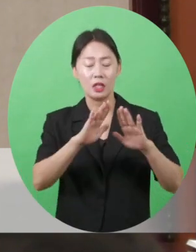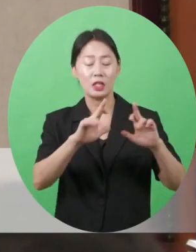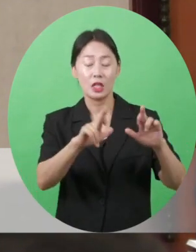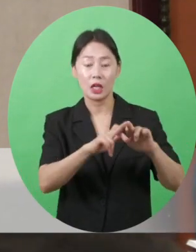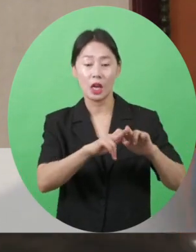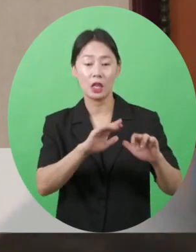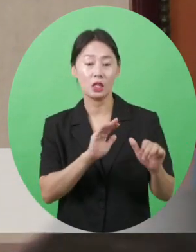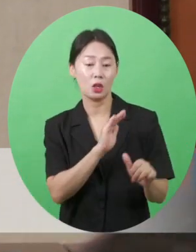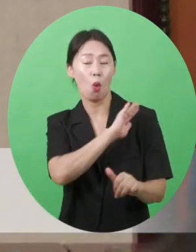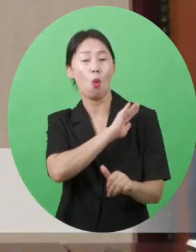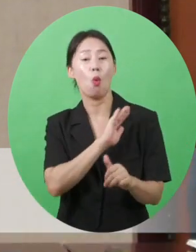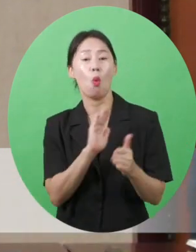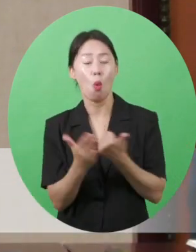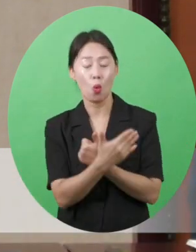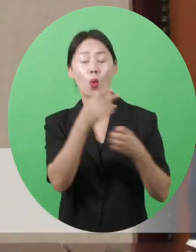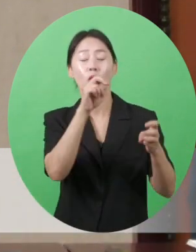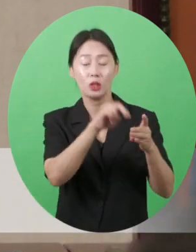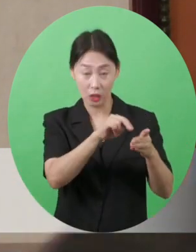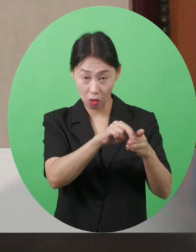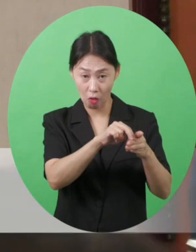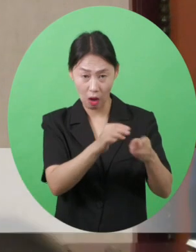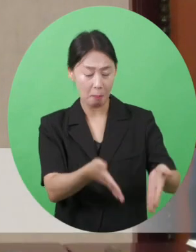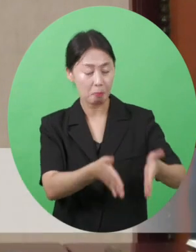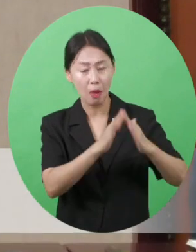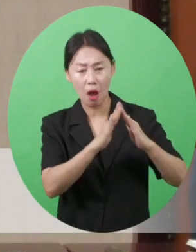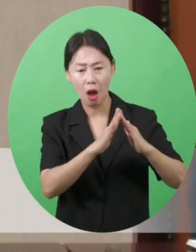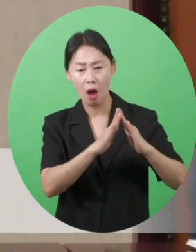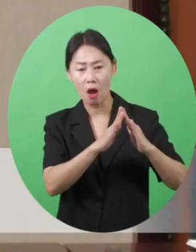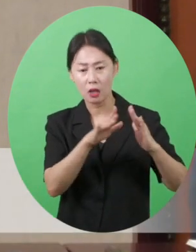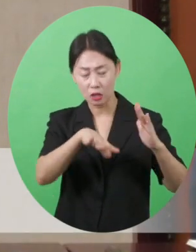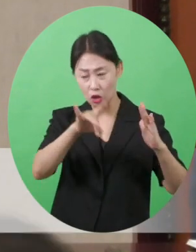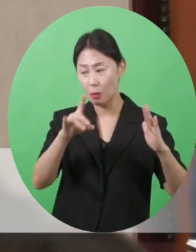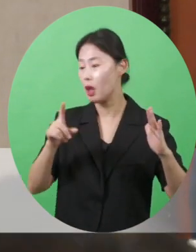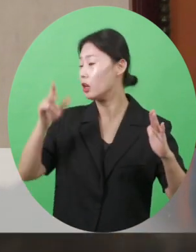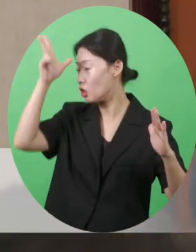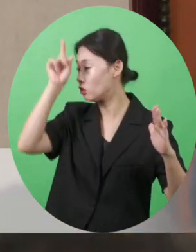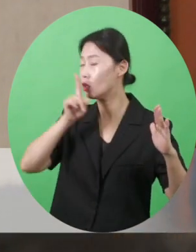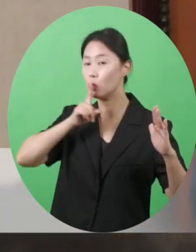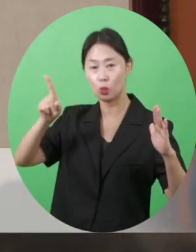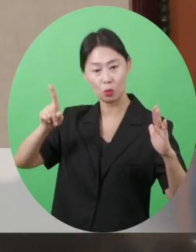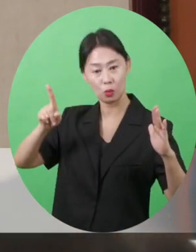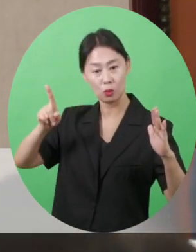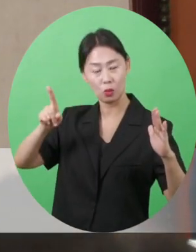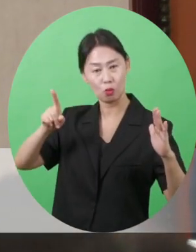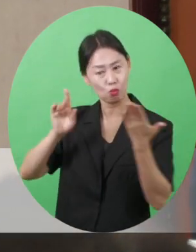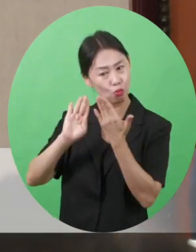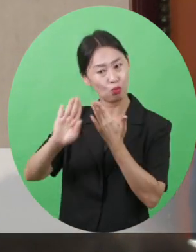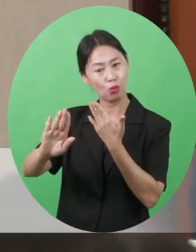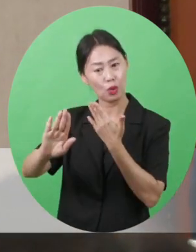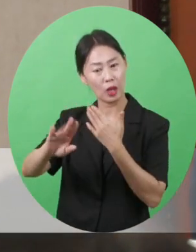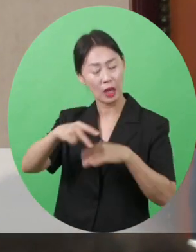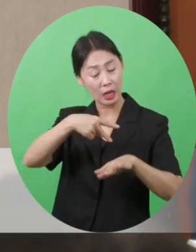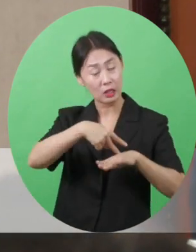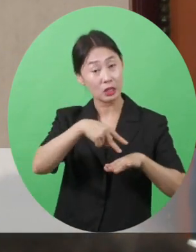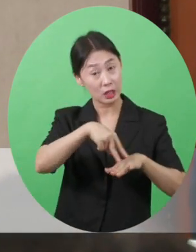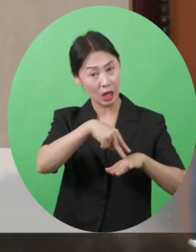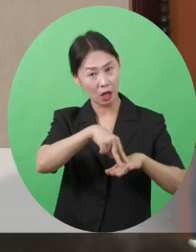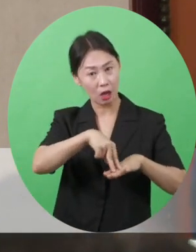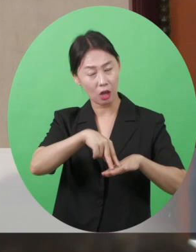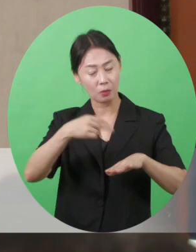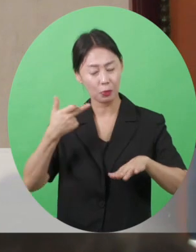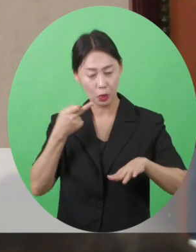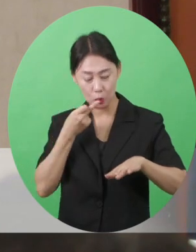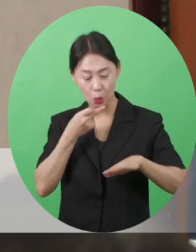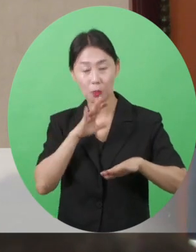그렇습니다. 우리 인하원 사건 이후에 경찰에 신고 접수를 하도록 했습니다. 그 이후에 우리 신안염전 사건이